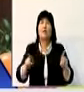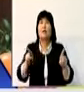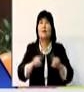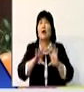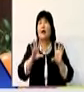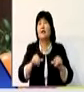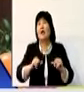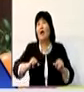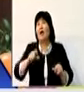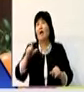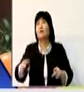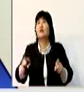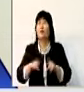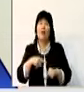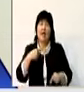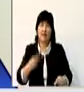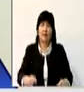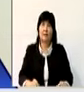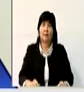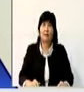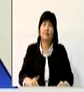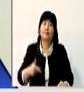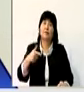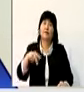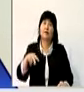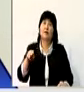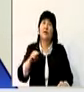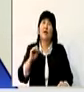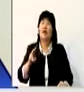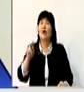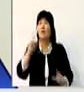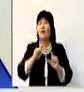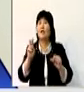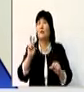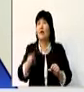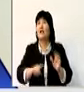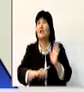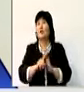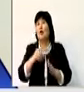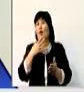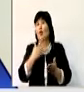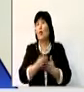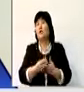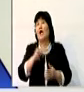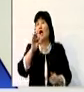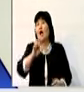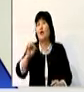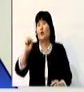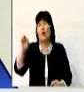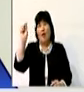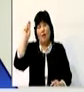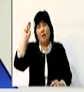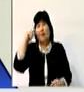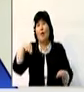жайлы әріптестері былай дейді. Гүлжан өзі мектепке келісіменен өзінің теориялық білімін практикамен